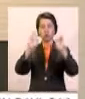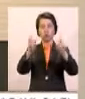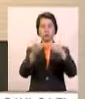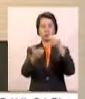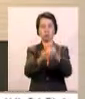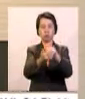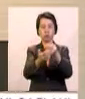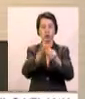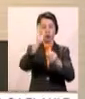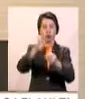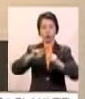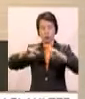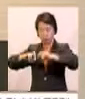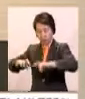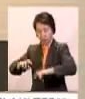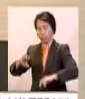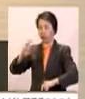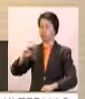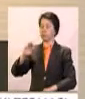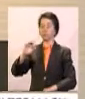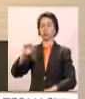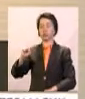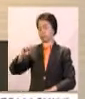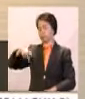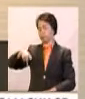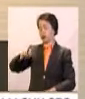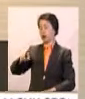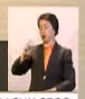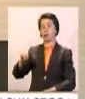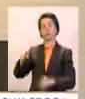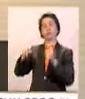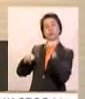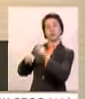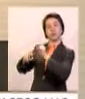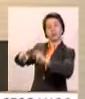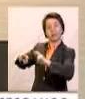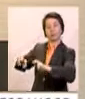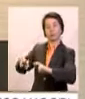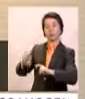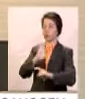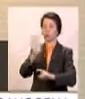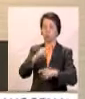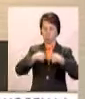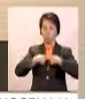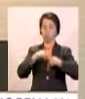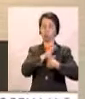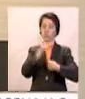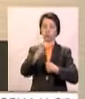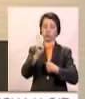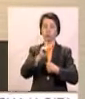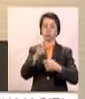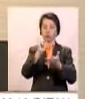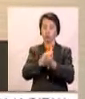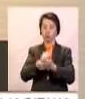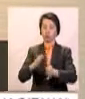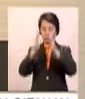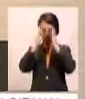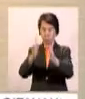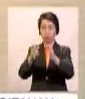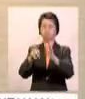ini akan disiasat oleh pihak MACC, bukan PDAM. Yang kita bagi penekanan adalah isu-isu keselamatan.